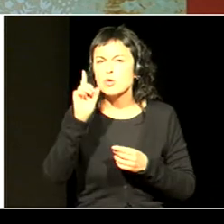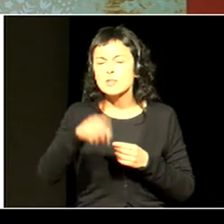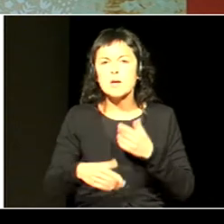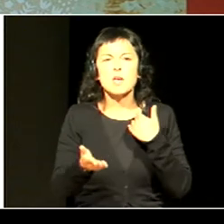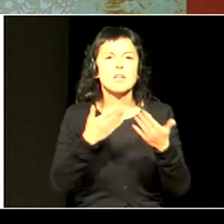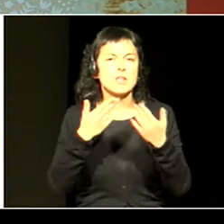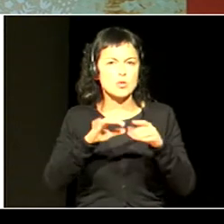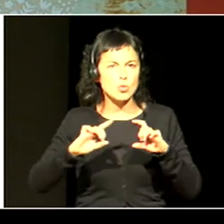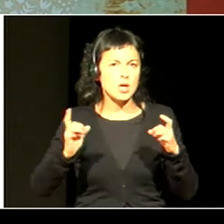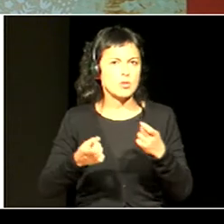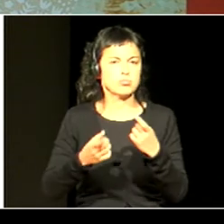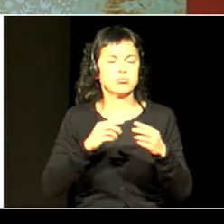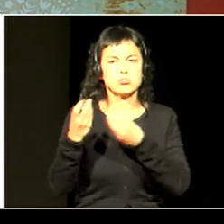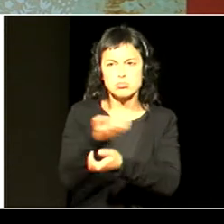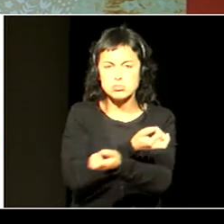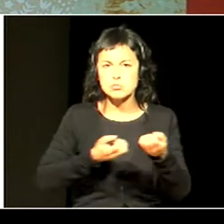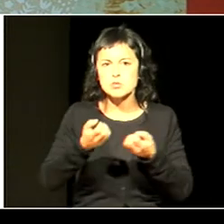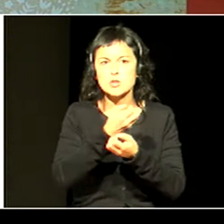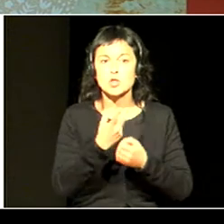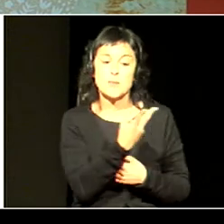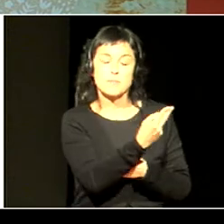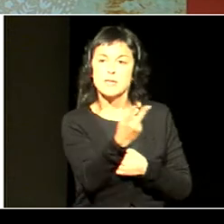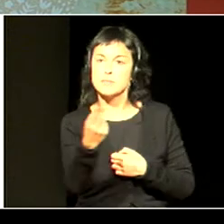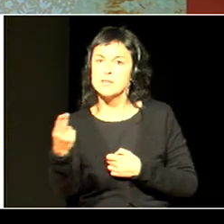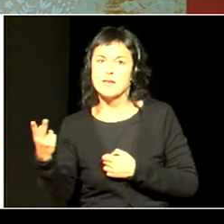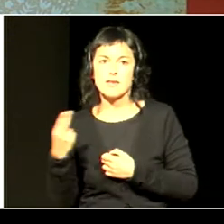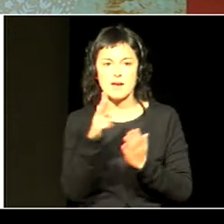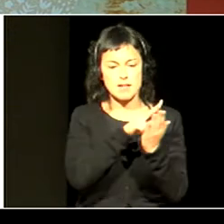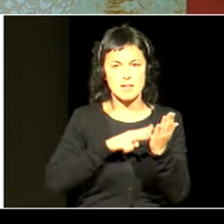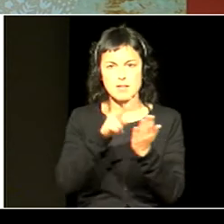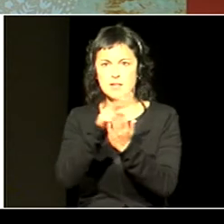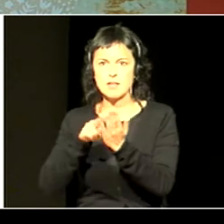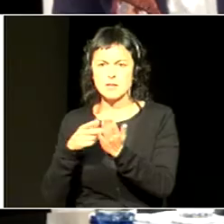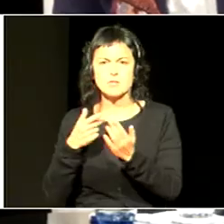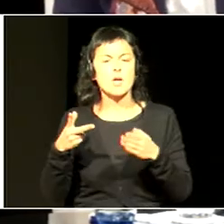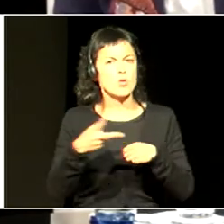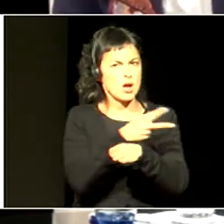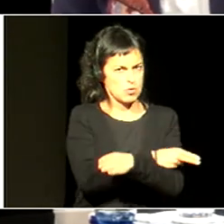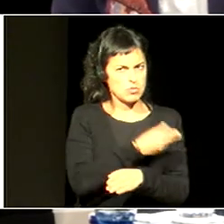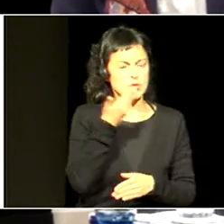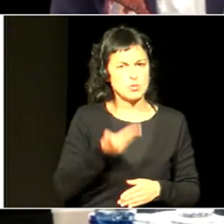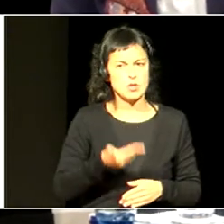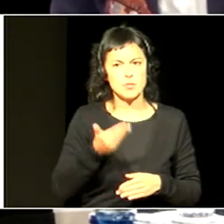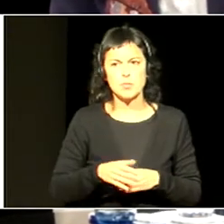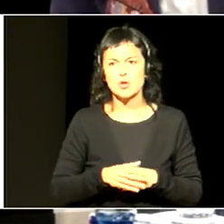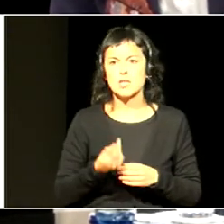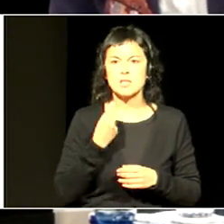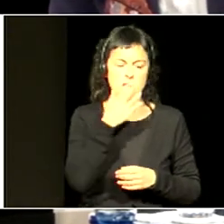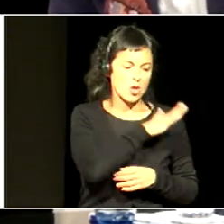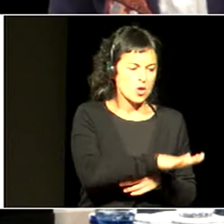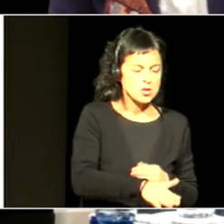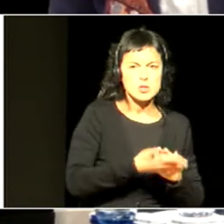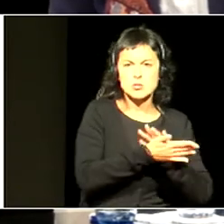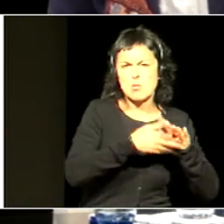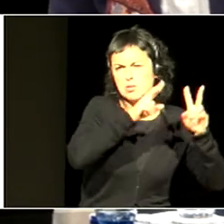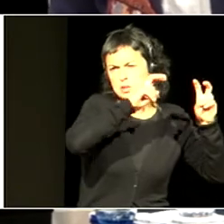bitartez eta irakurketa bikoteka egiten dugula, hor prebentzio modu asko dago. Handiek txikiekin hitz egiten dute, gaia asko inguruan, eta